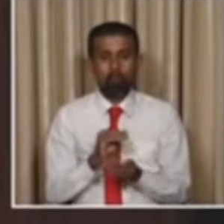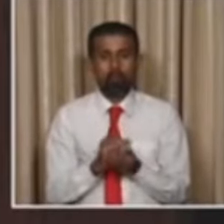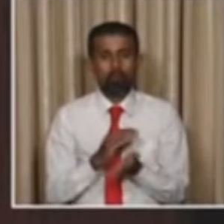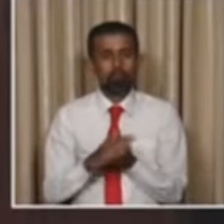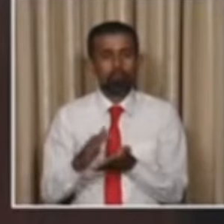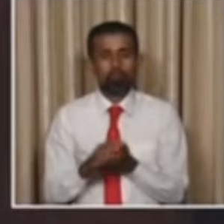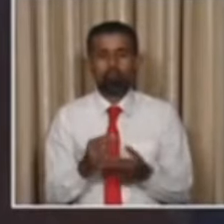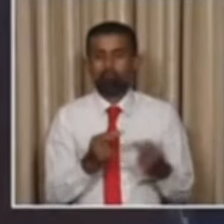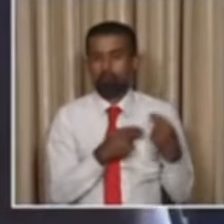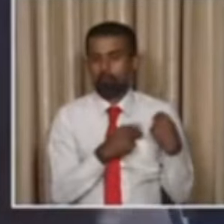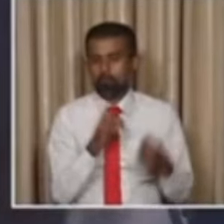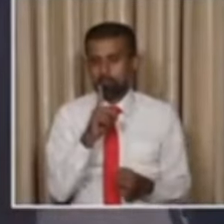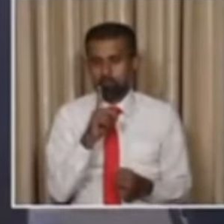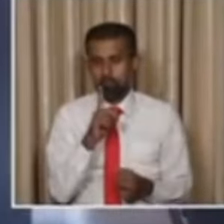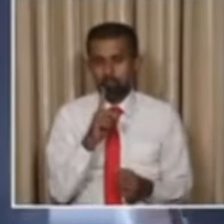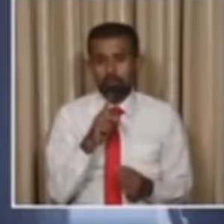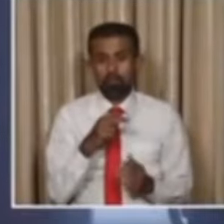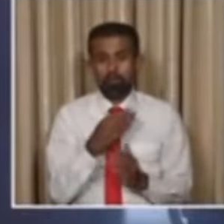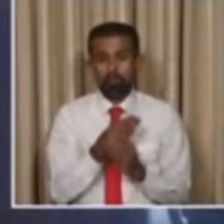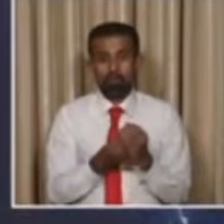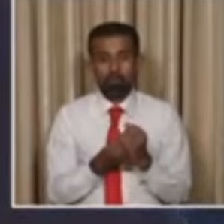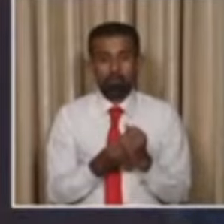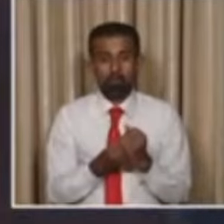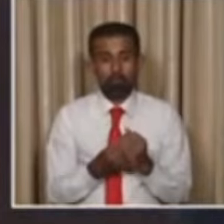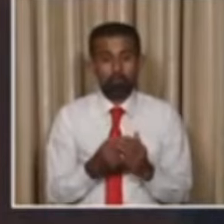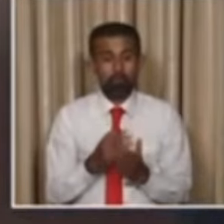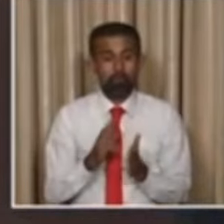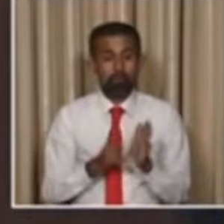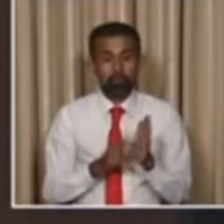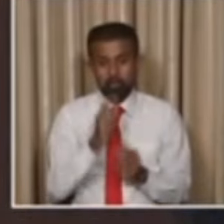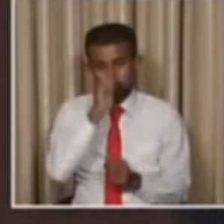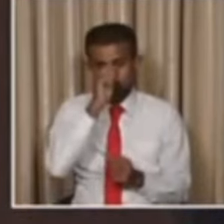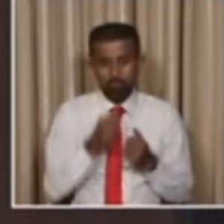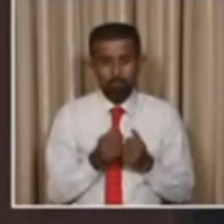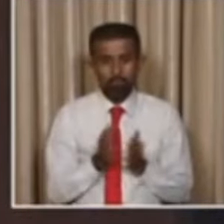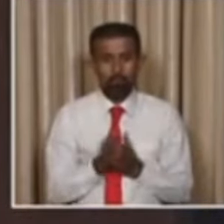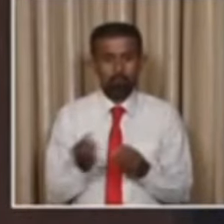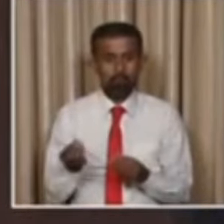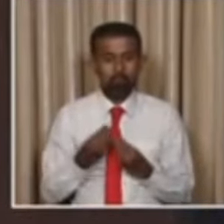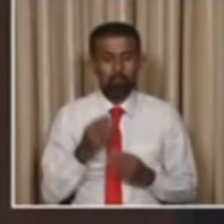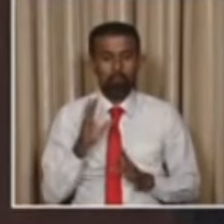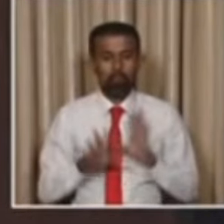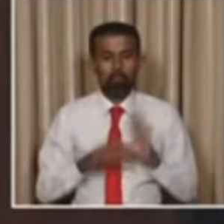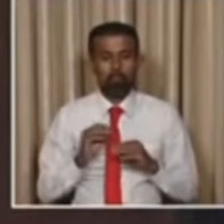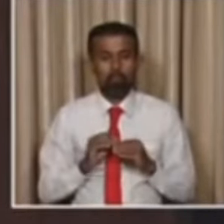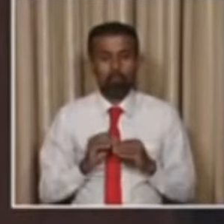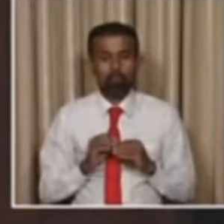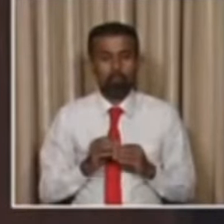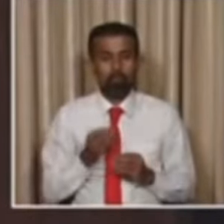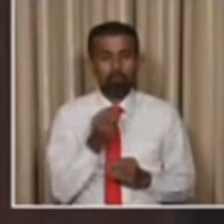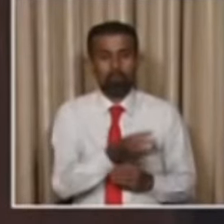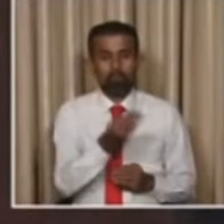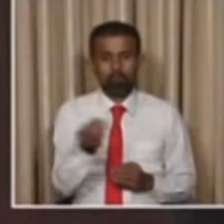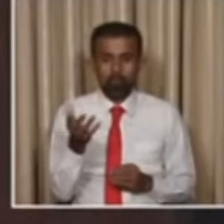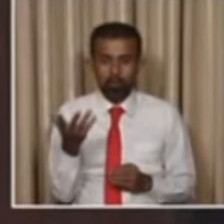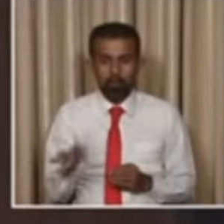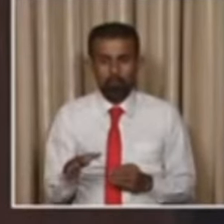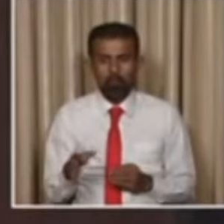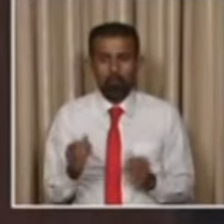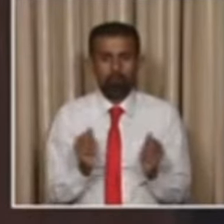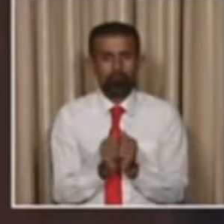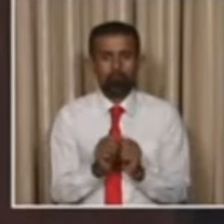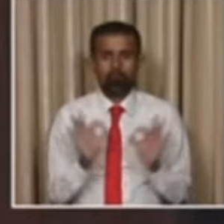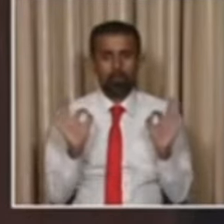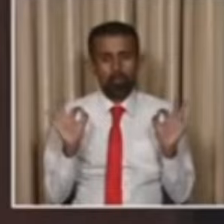ඉන්නේ. එතකොට ඒ ජාතිය වෙනුවෙන් සේවය කරන එතකොට නිලන්ත ජයවර්ධන මැතිතුමා Tamanta hampechi toraturu tika e tangalata beda harala thiyena etuma etumage duty ekak karala thiyena